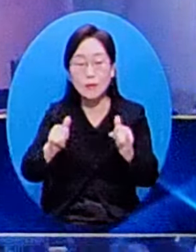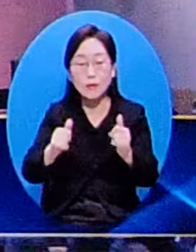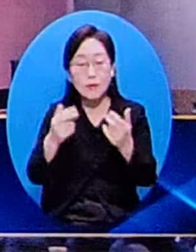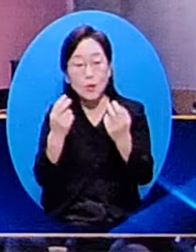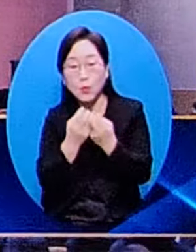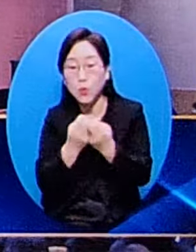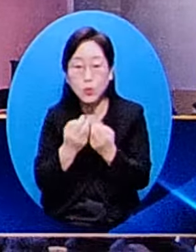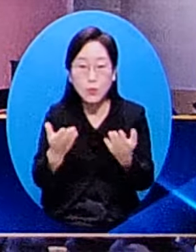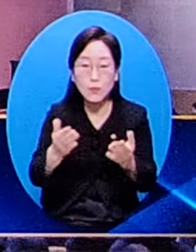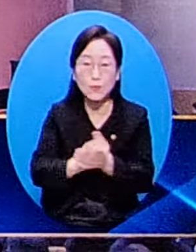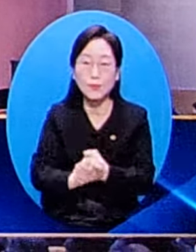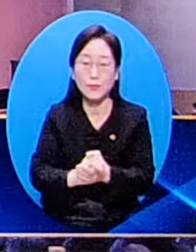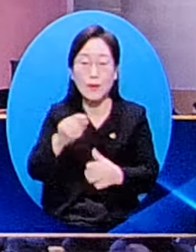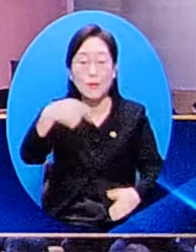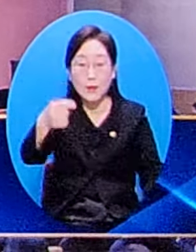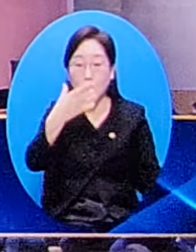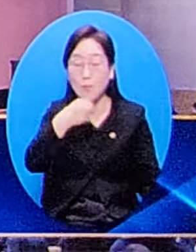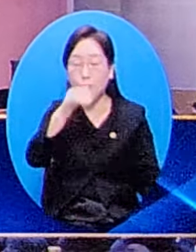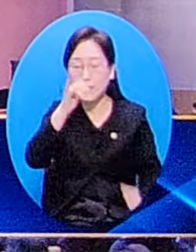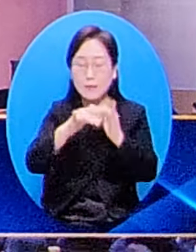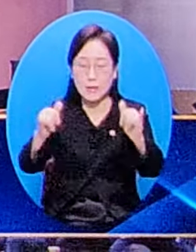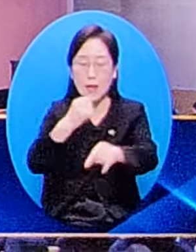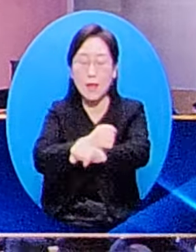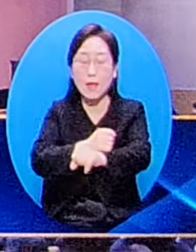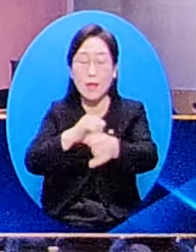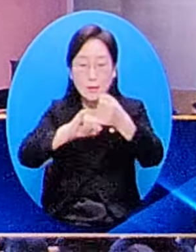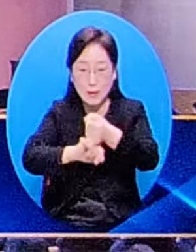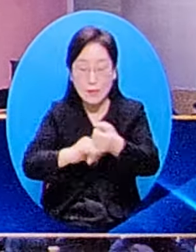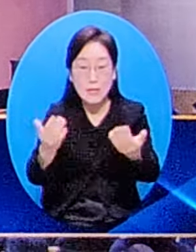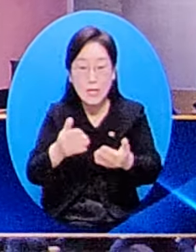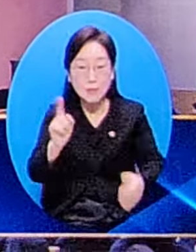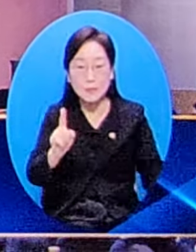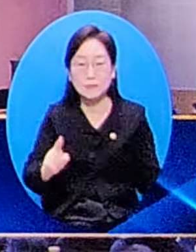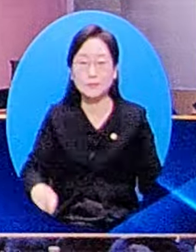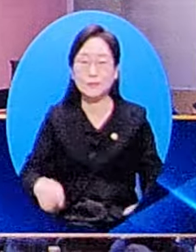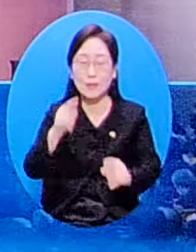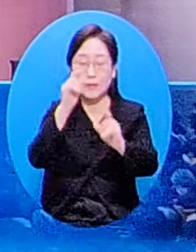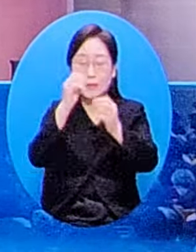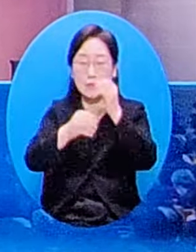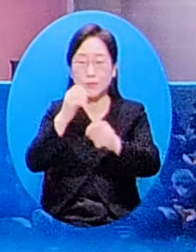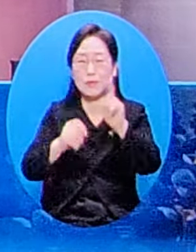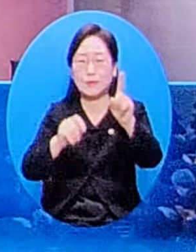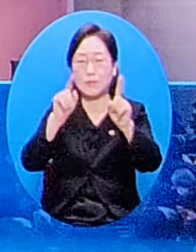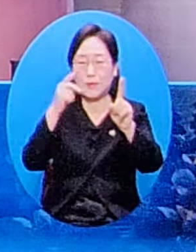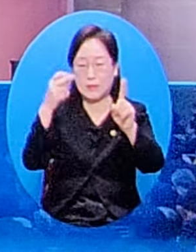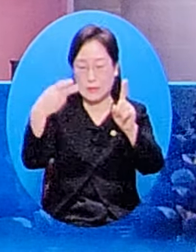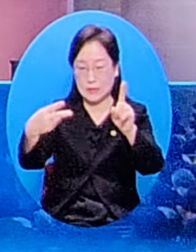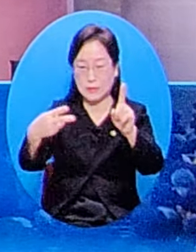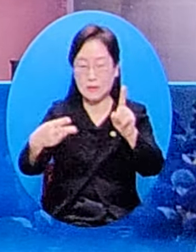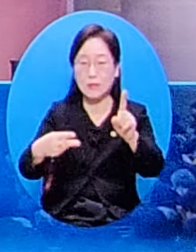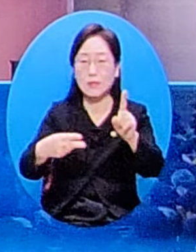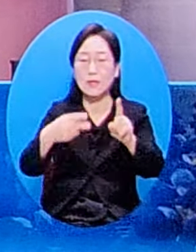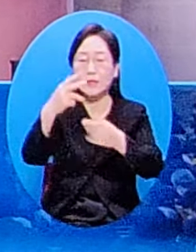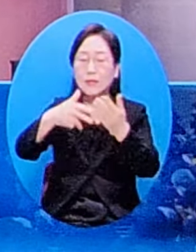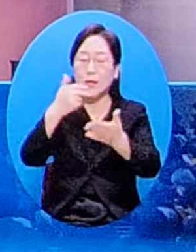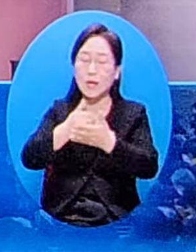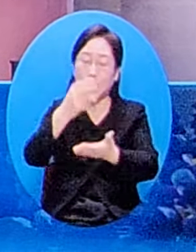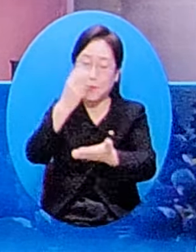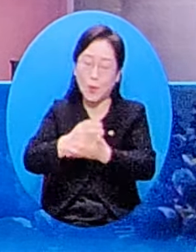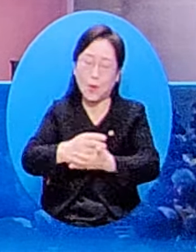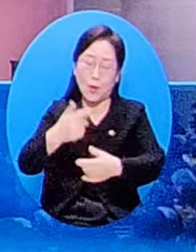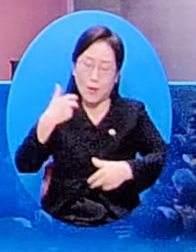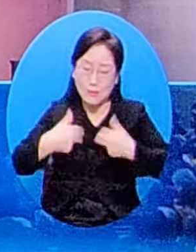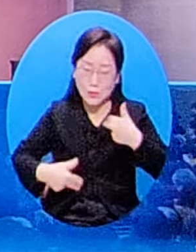됩니까? 성경은 이어서 복 있는 사람이 해야 할 일을 말씀하고 있습니다. 시편 1편 2절에 오직 여호와 야훼 율법을 즐거워하여 그의